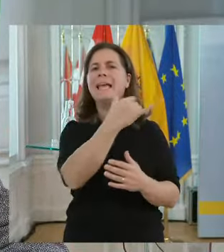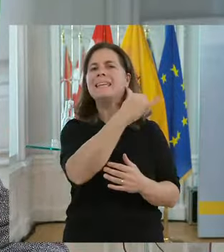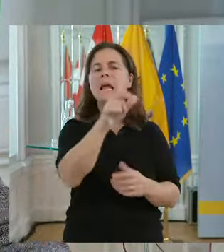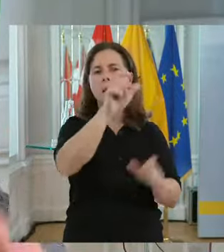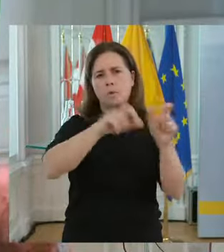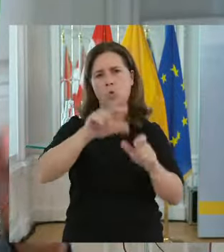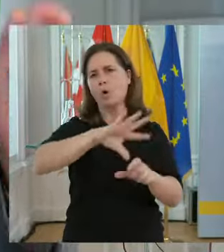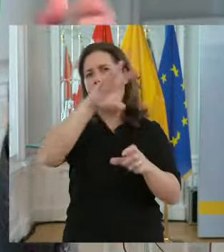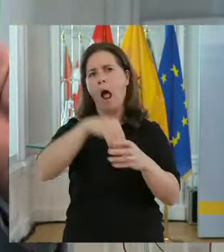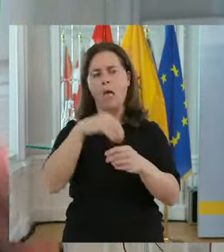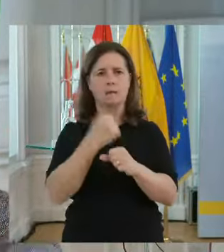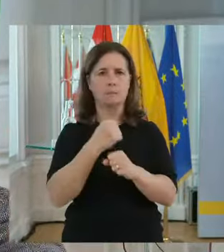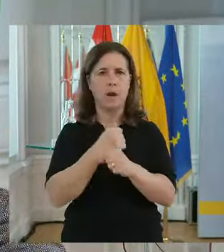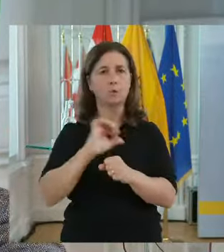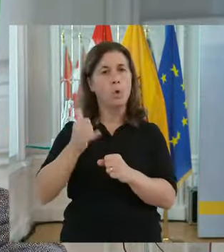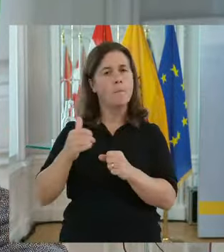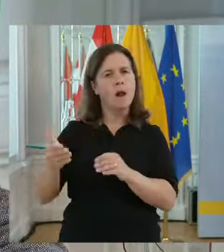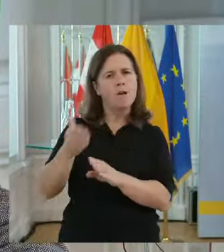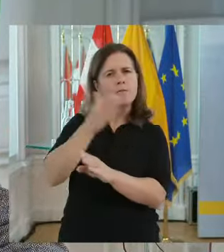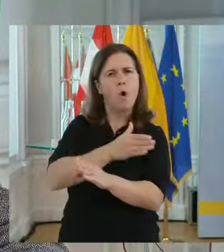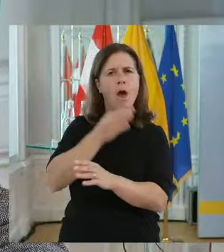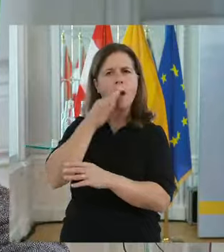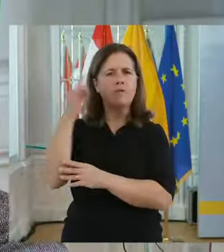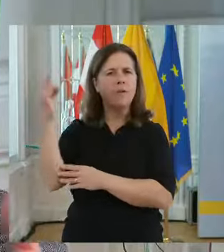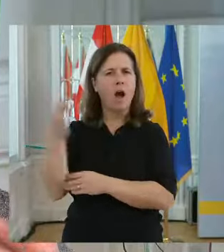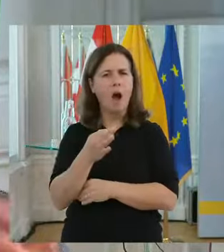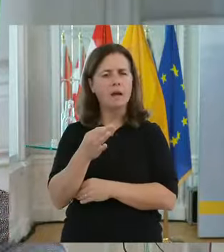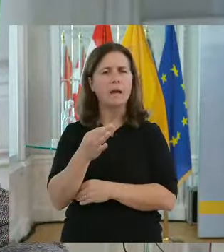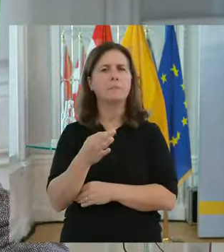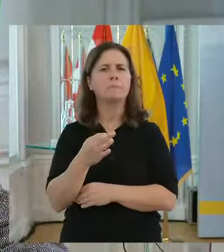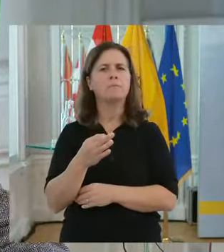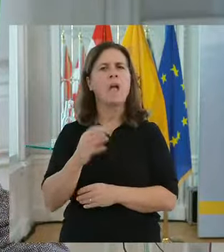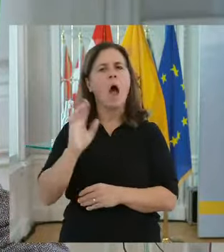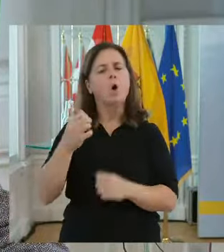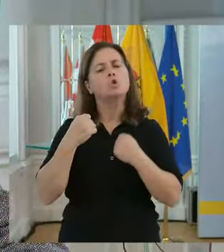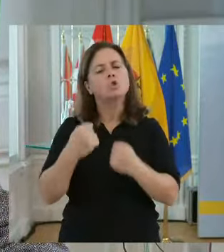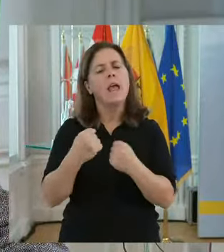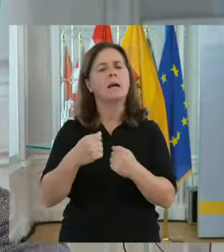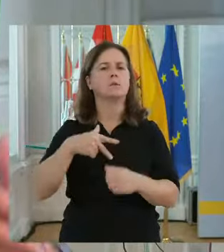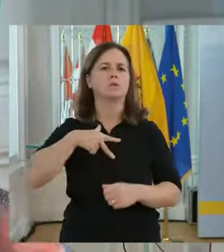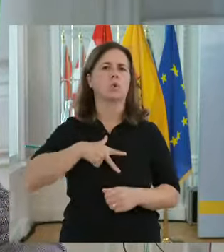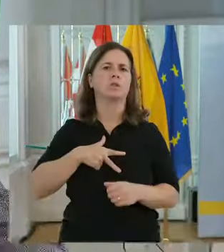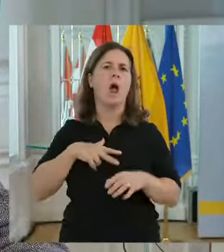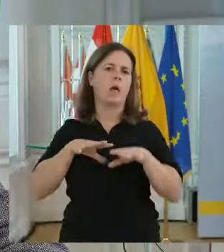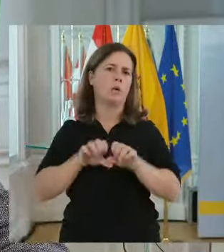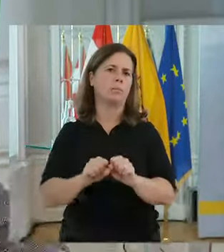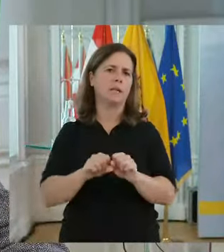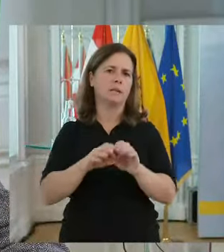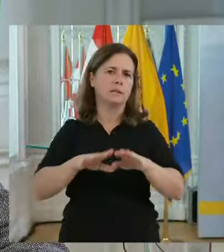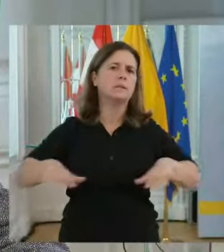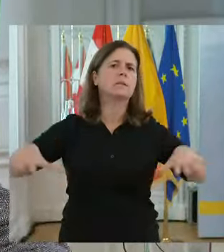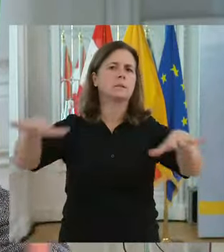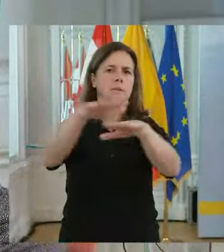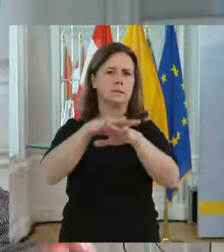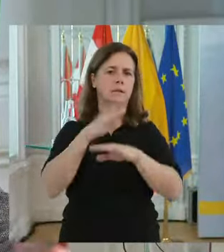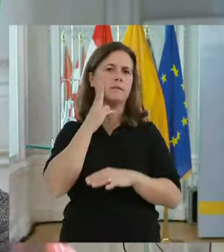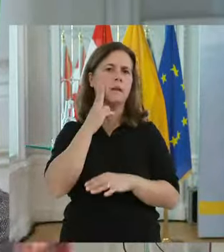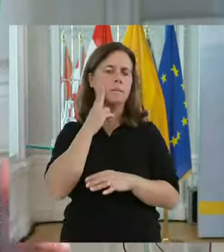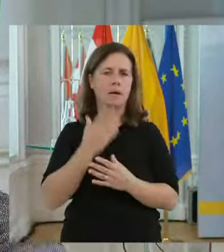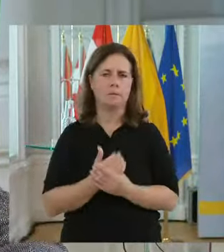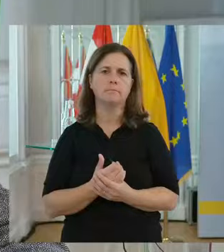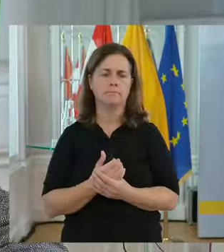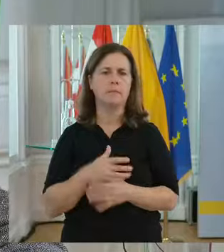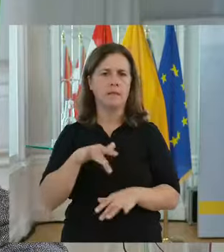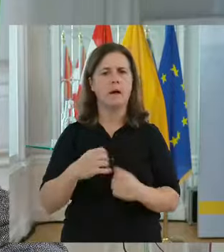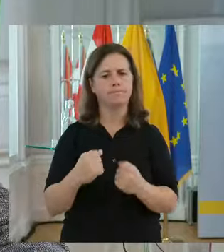Und noch einmal zurück zu der Frage zum Herrn Lukas. Also ich glaube, das stärkt auch die soziale Kompetenz im gesamten Unternehmen. Also da bekommt man